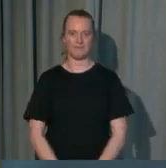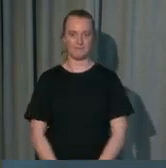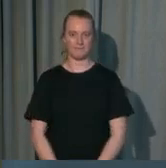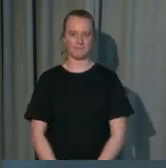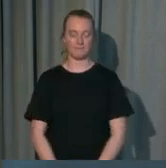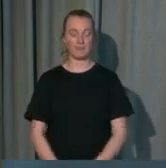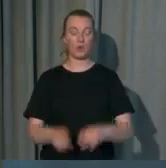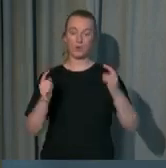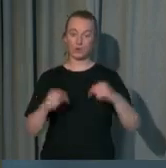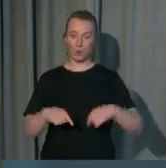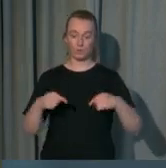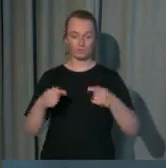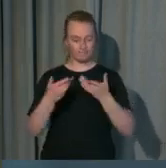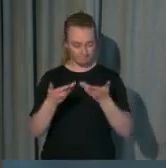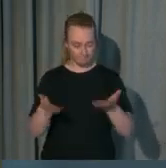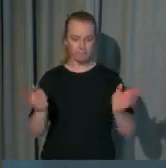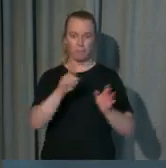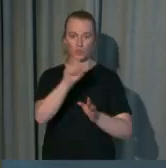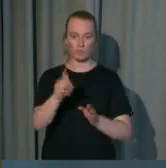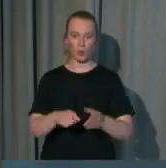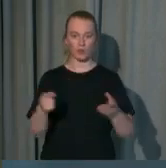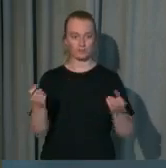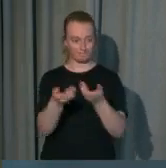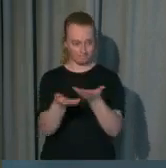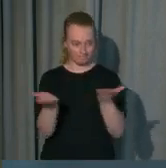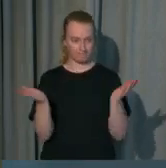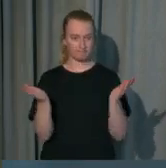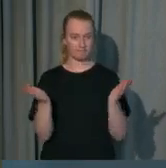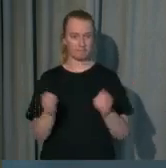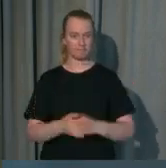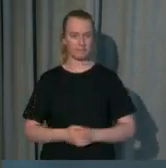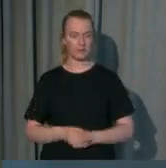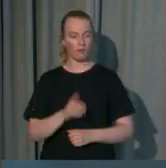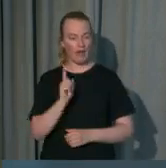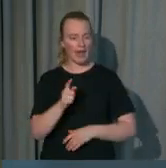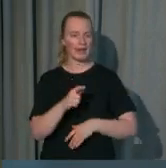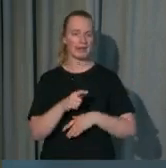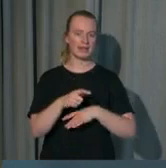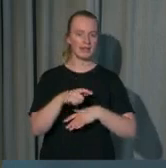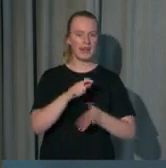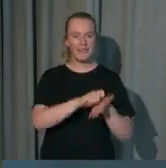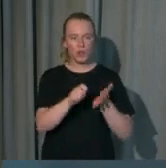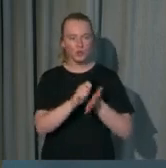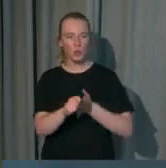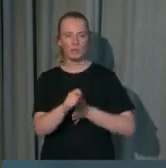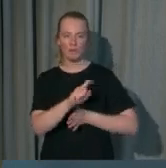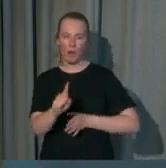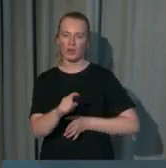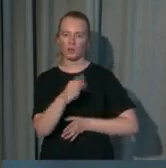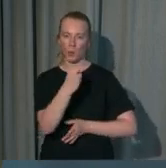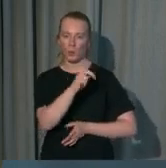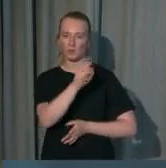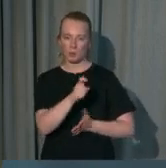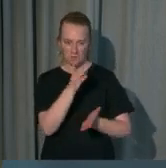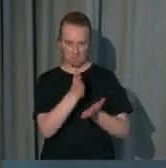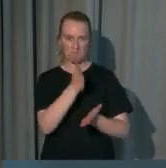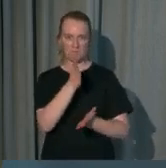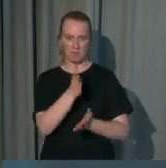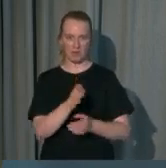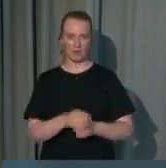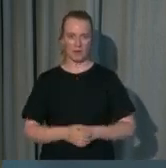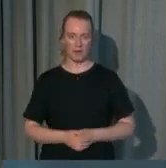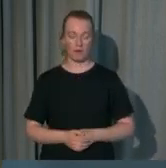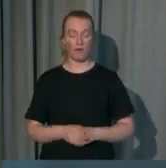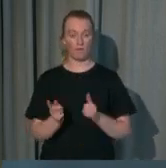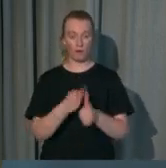Da åpner vi for spørsmål i plenum, og jeg ber om at hver redaksjon begrenser seg til 2 spørsmål, slik at alle slipper til. Og